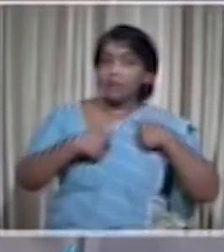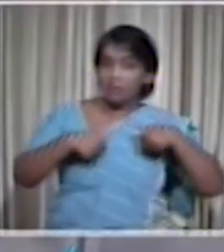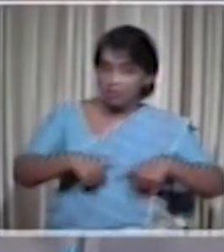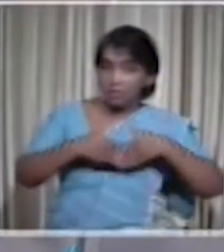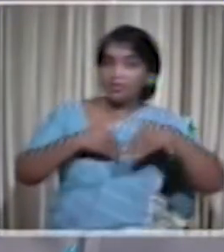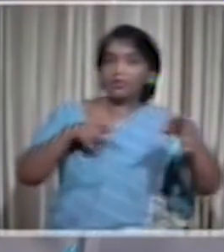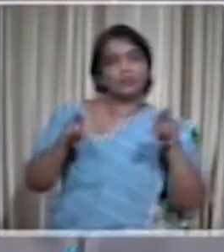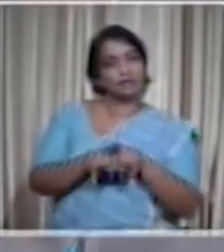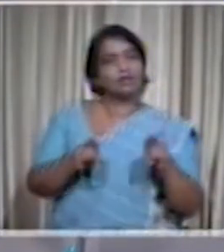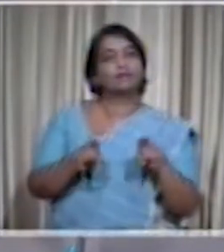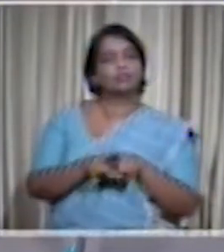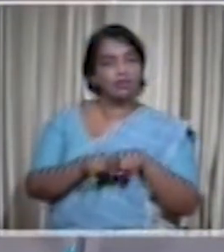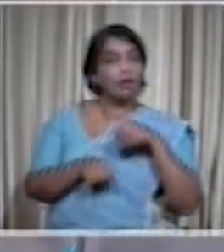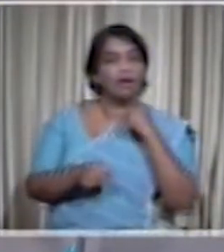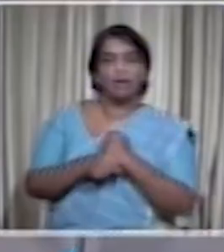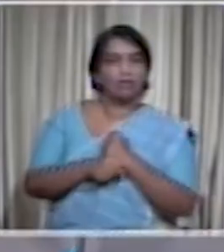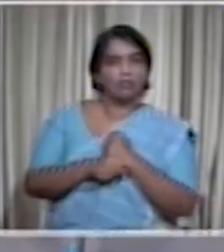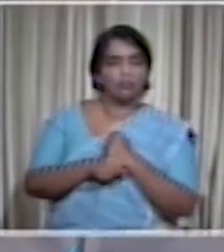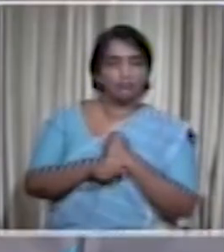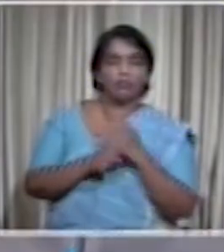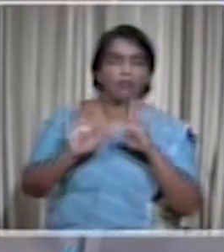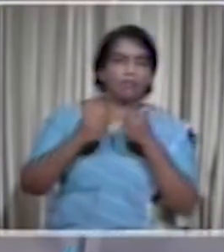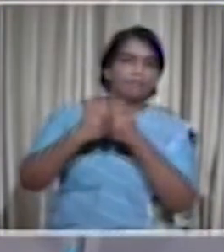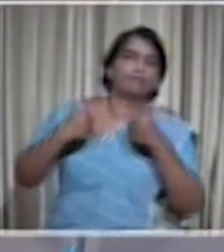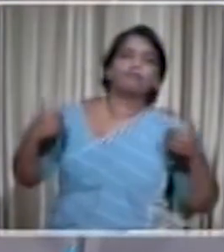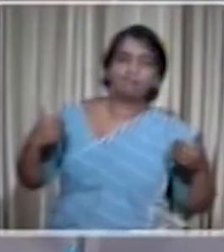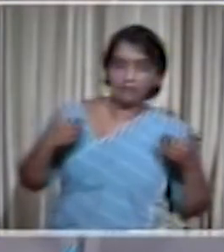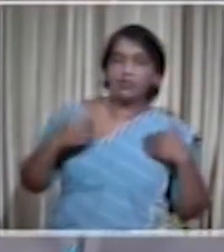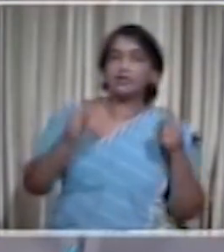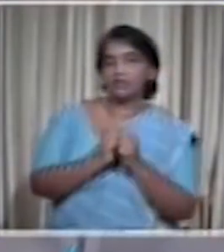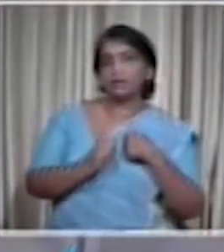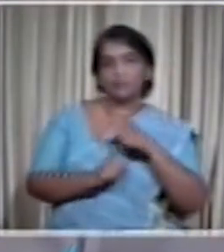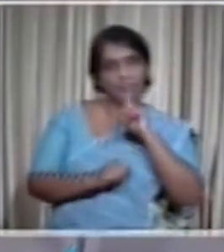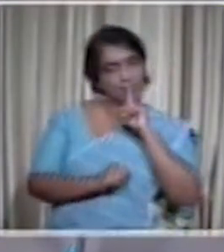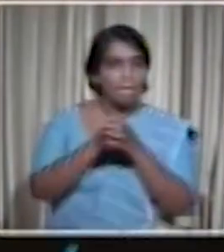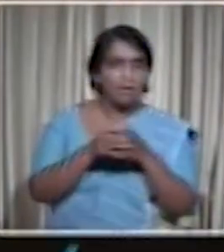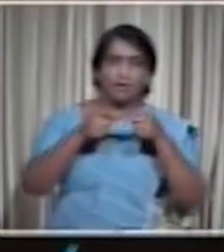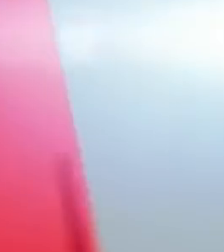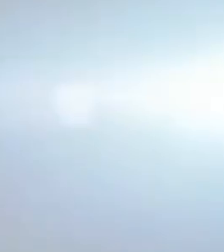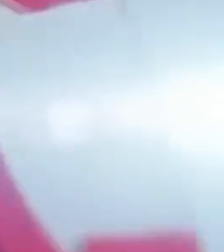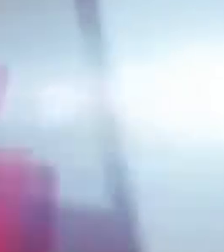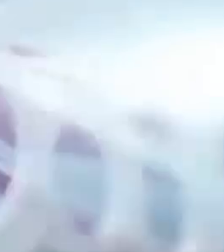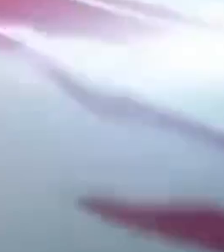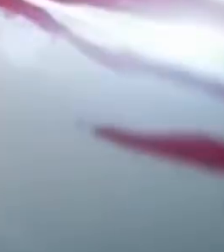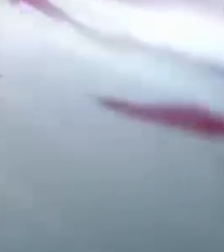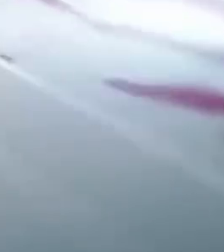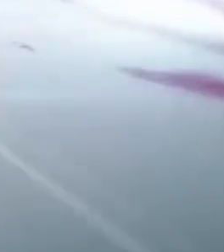අනුගමනය කළා වගේම මේ ආණ්ඩුවට රැහැණිව ස්වාධීනව කටයුතු කරනවා කියන එක මේ සභාවට ඉතා ඕනෑකමින් දනු දෙනවා.